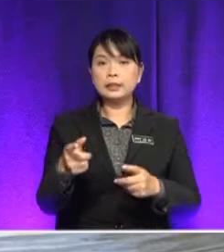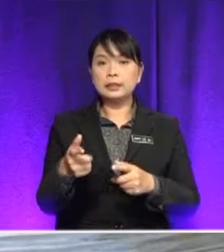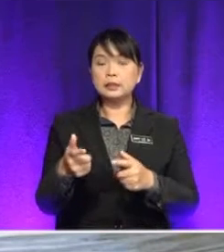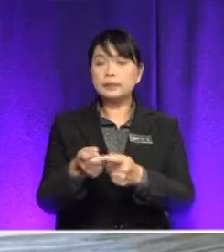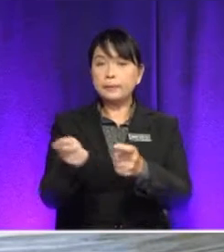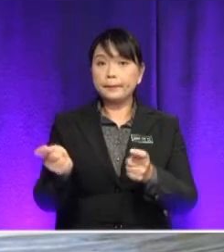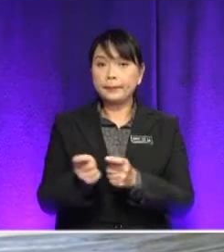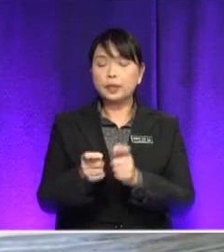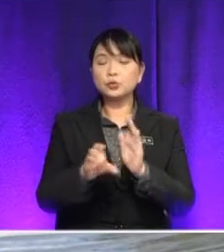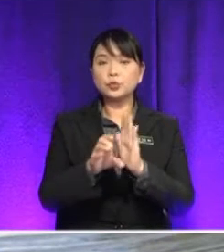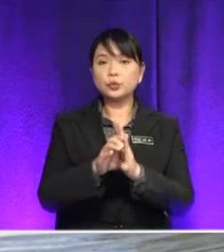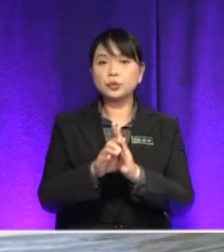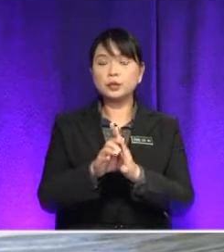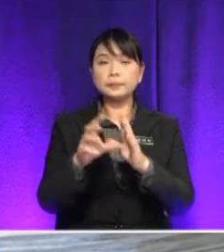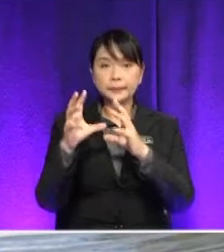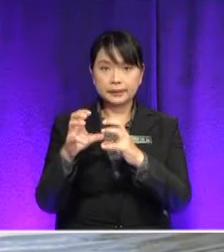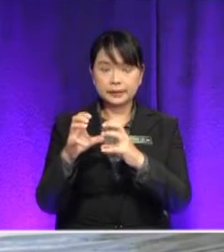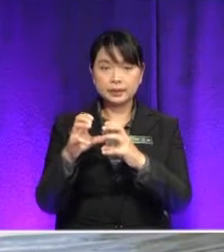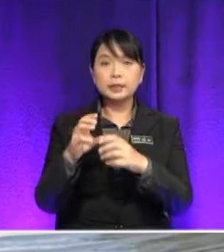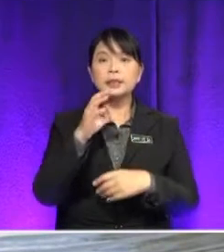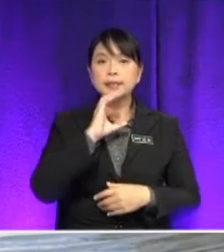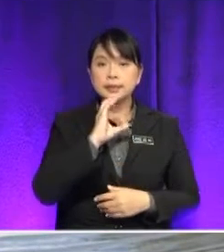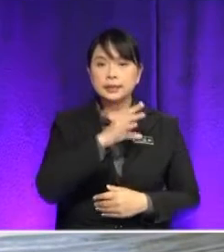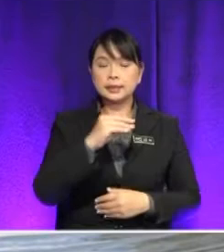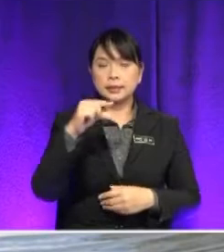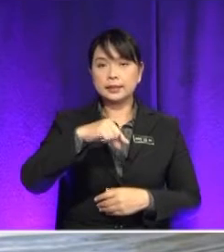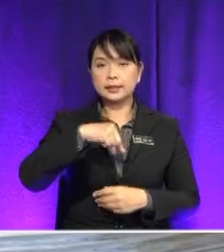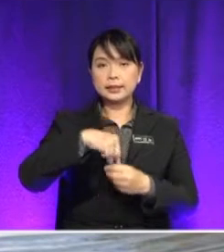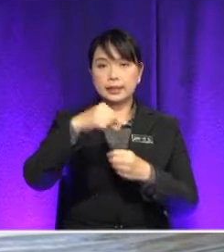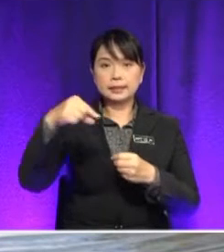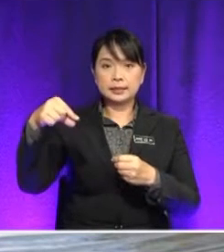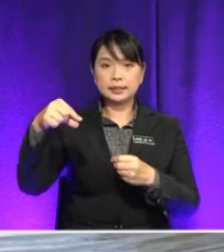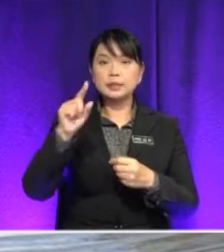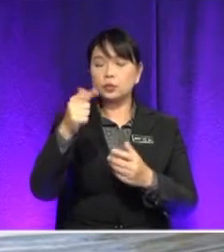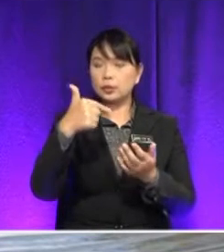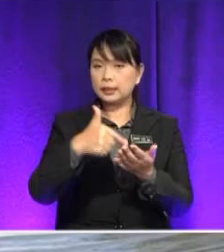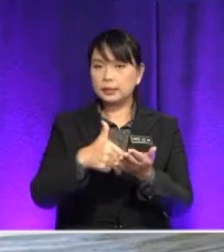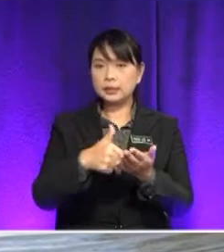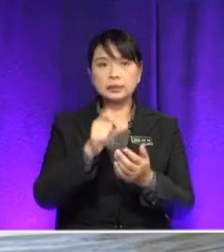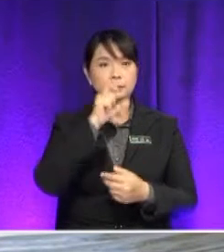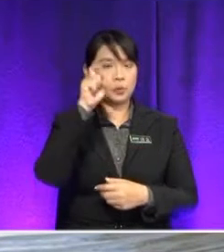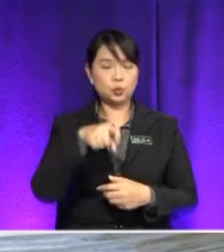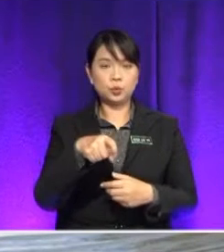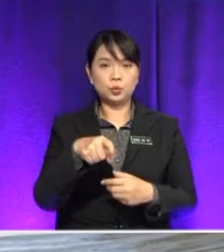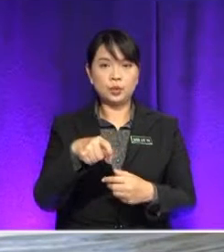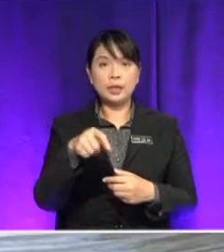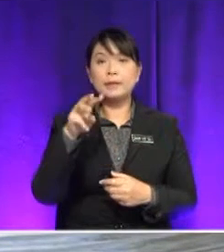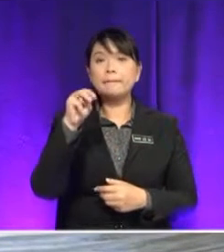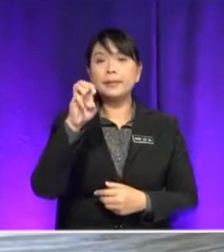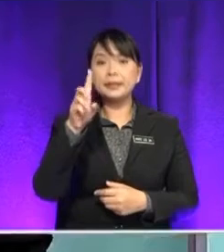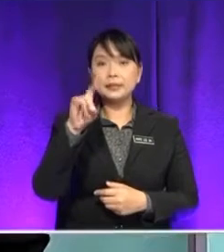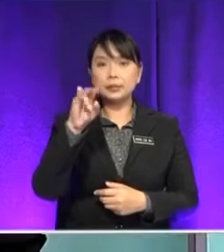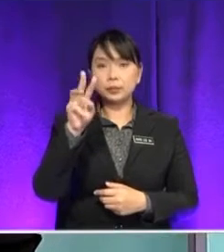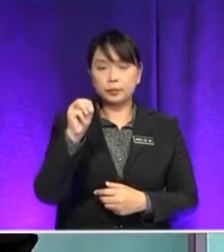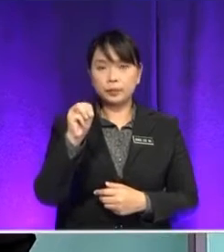contoh pejal cekesh dan satu lagi tak the medium di boleh merambat masuknya tak demi jam dalam